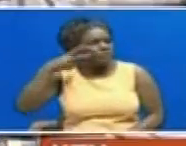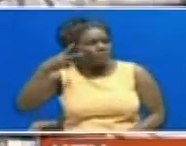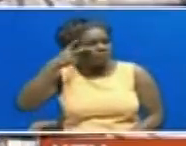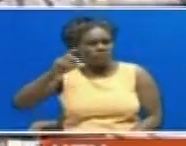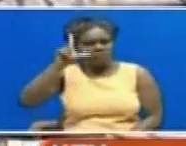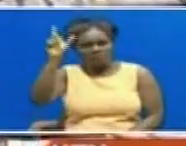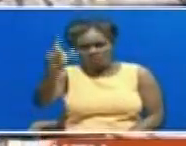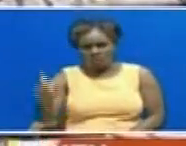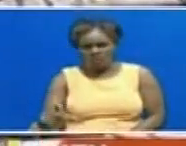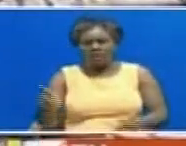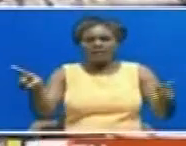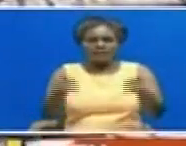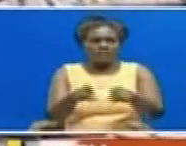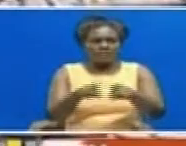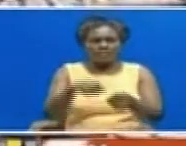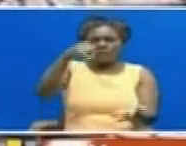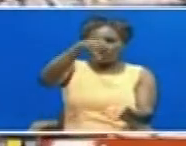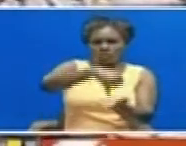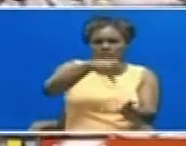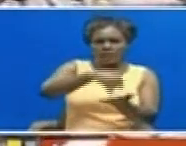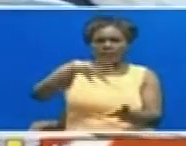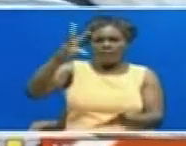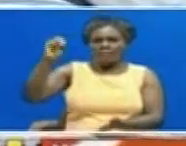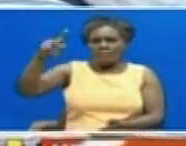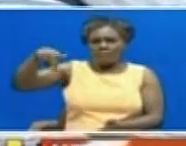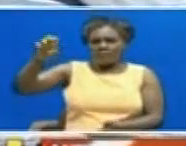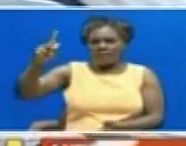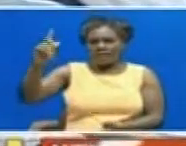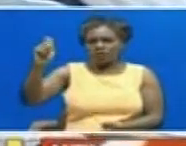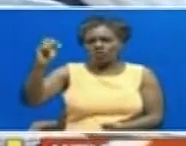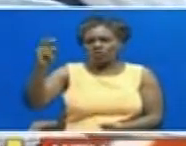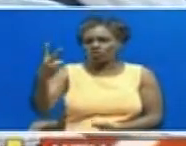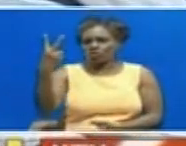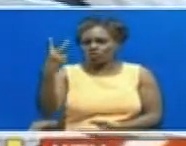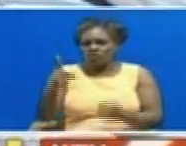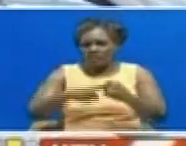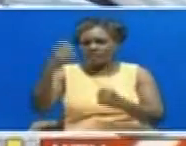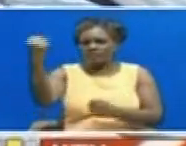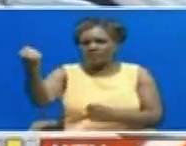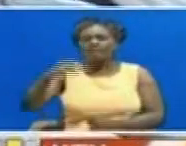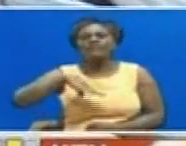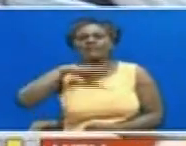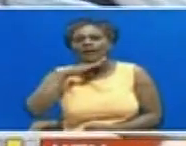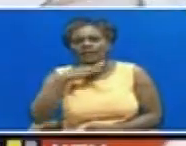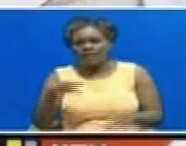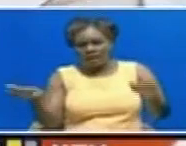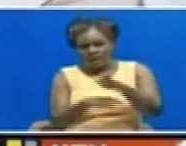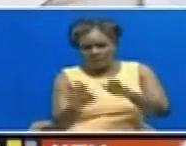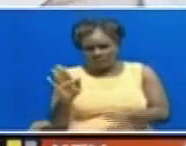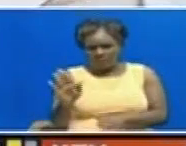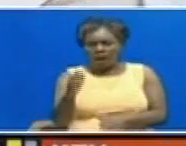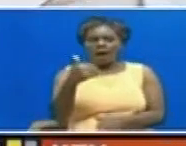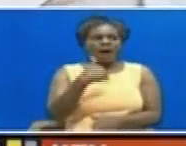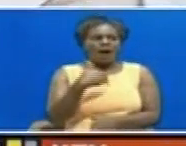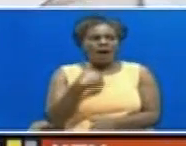Pwani, na pia kutajwa kuhusika katika shambulizi la Mpeketoni ambapo takriban watu 65 waliuawa. Chini yake Lukman